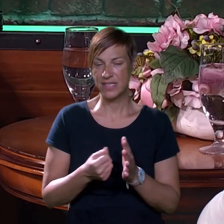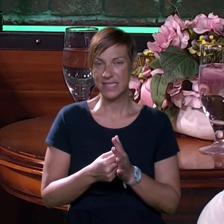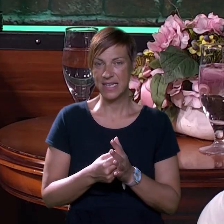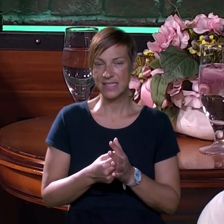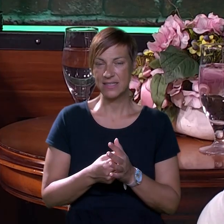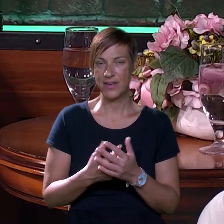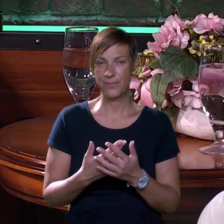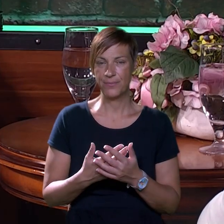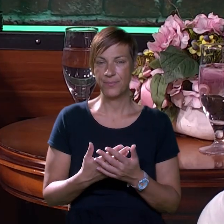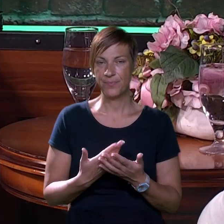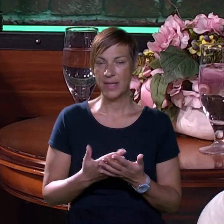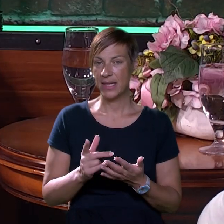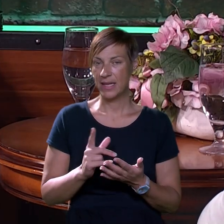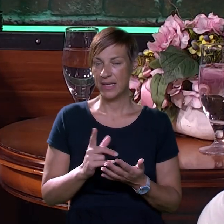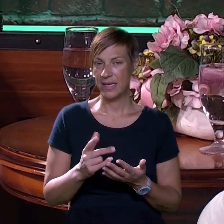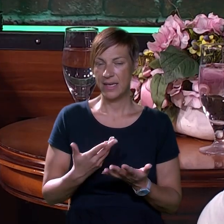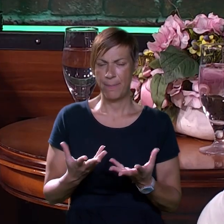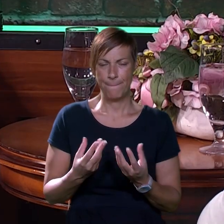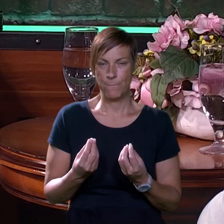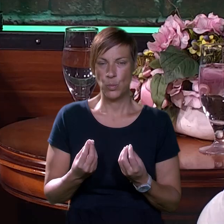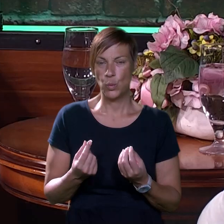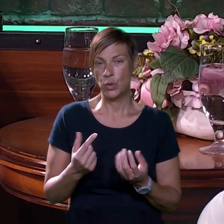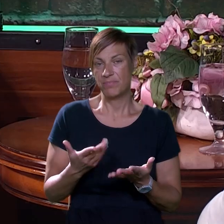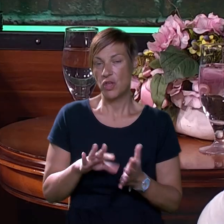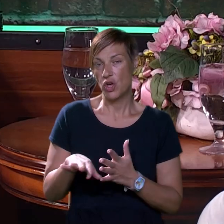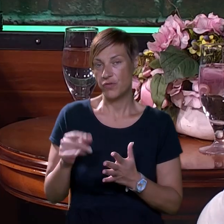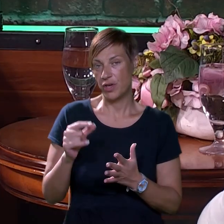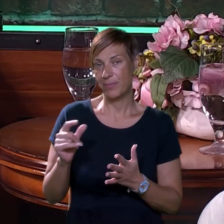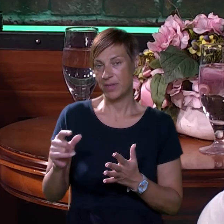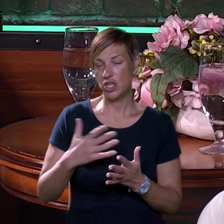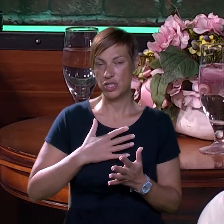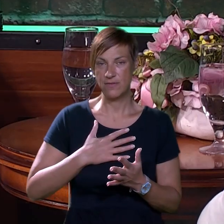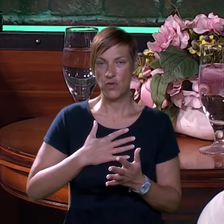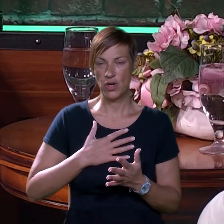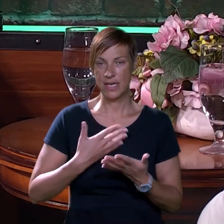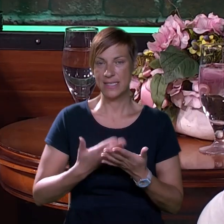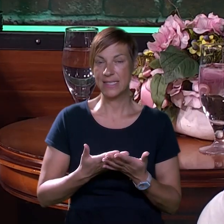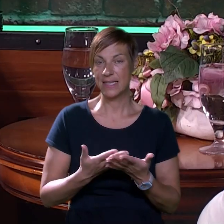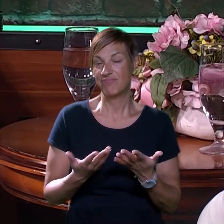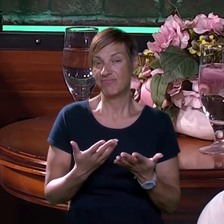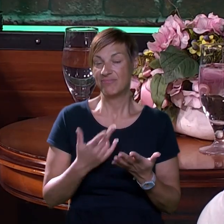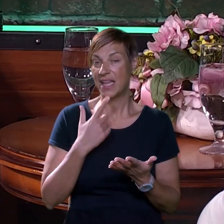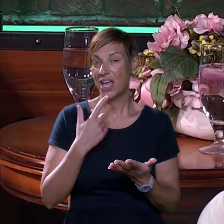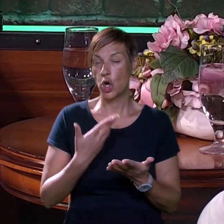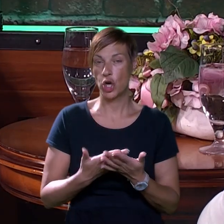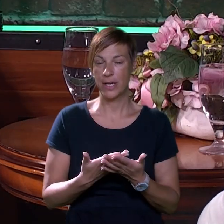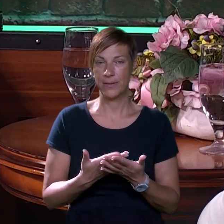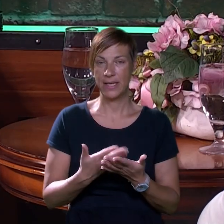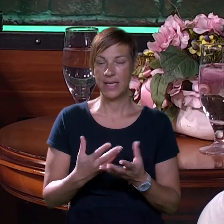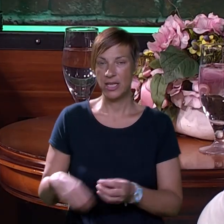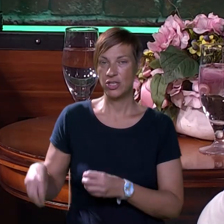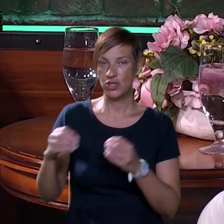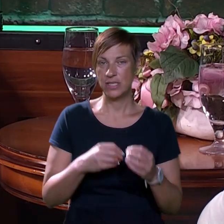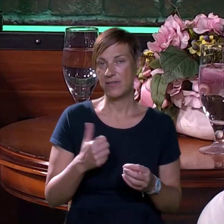sredstva, znači ne izobilje, nego zaista odvojim dio svoje za nešto ili za nekoga, ali